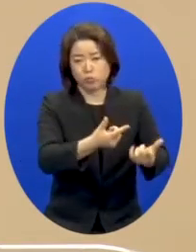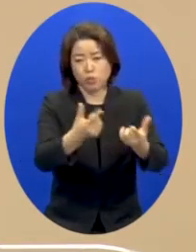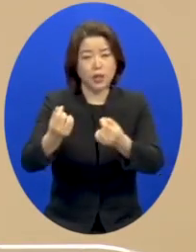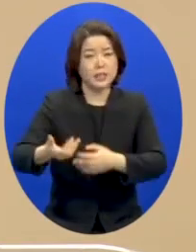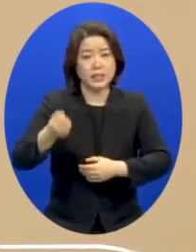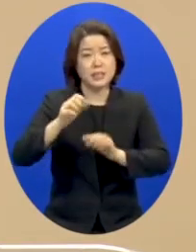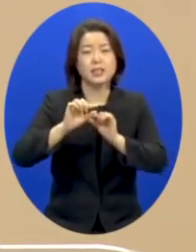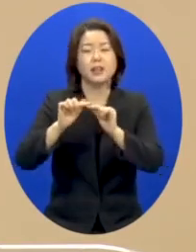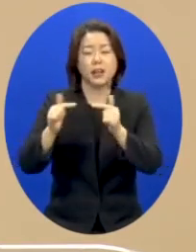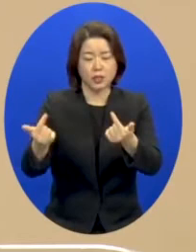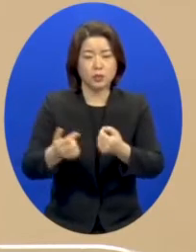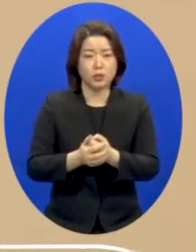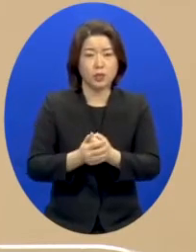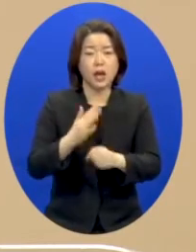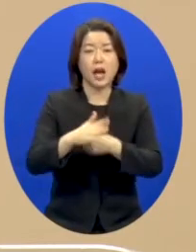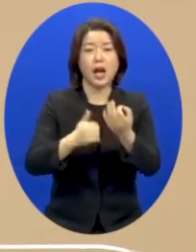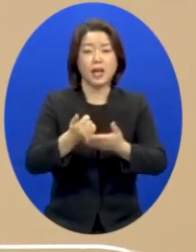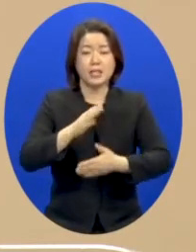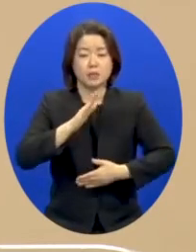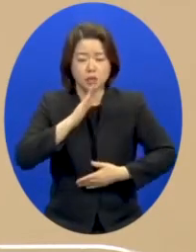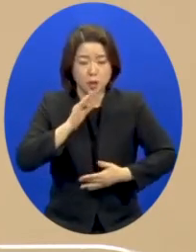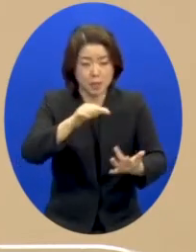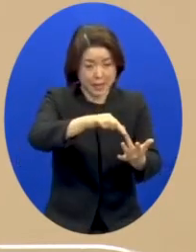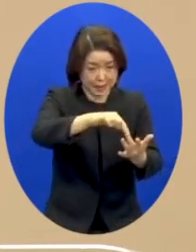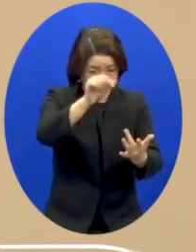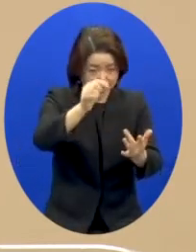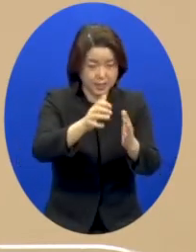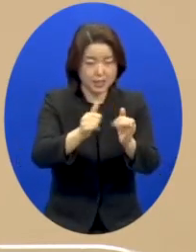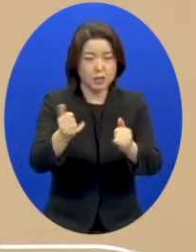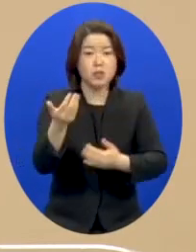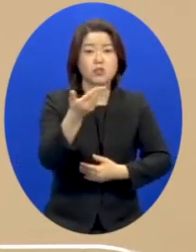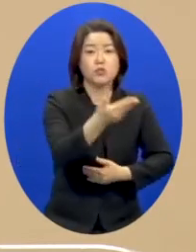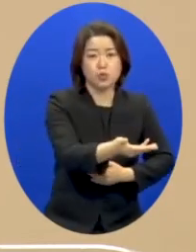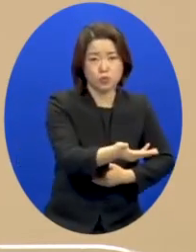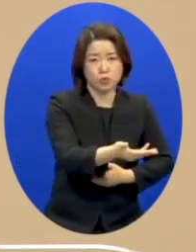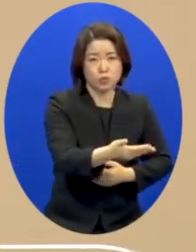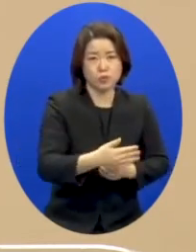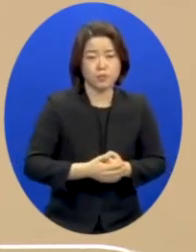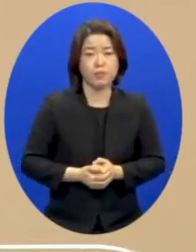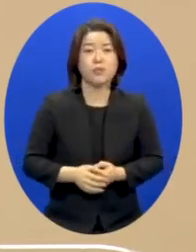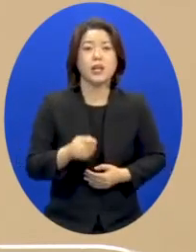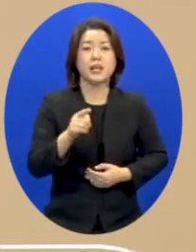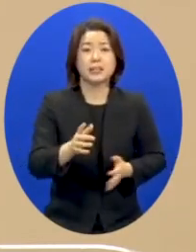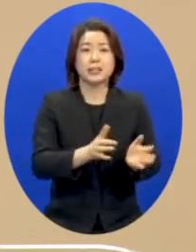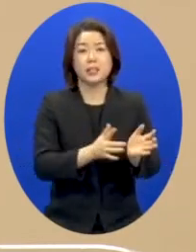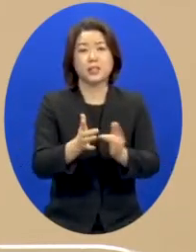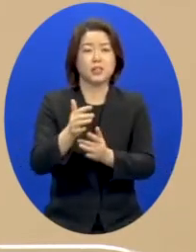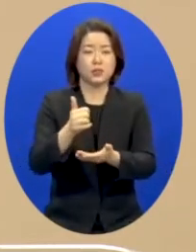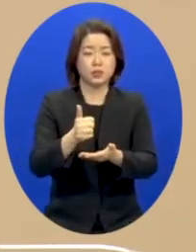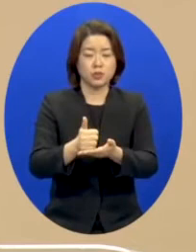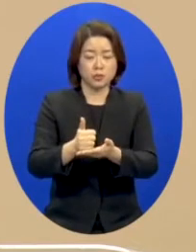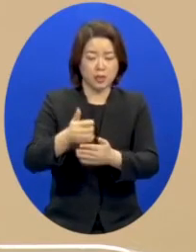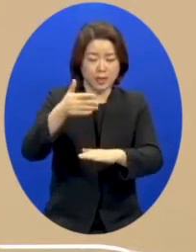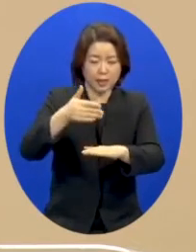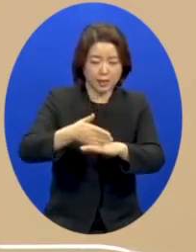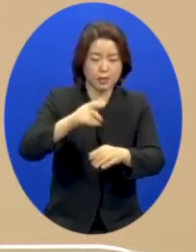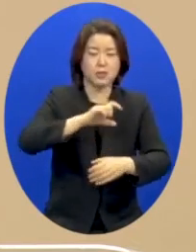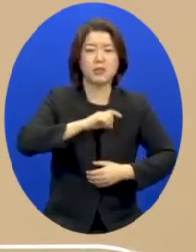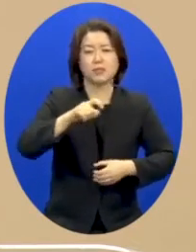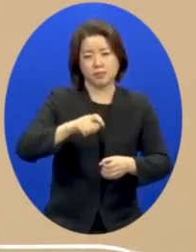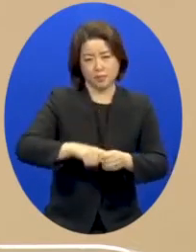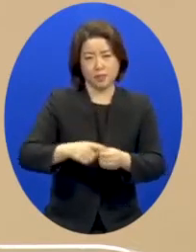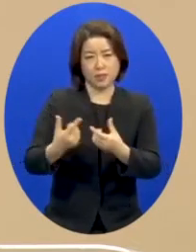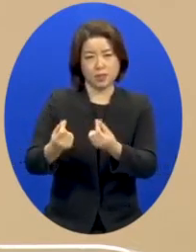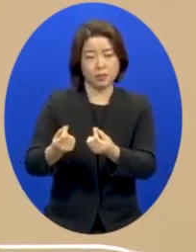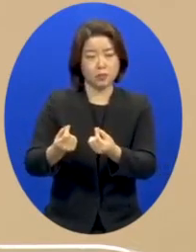아니군요. 하나님이 정말 택하신 자에게만 주시는 것이군요. 그게 예수님의 감사